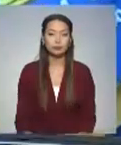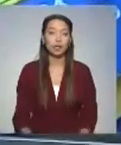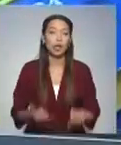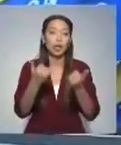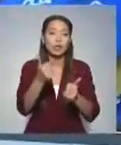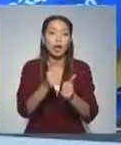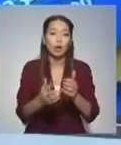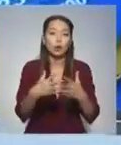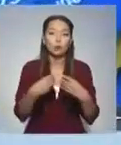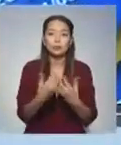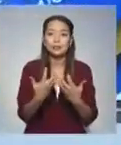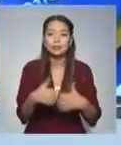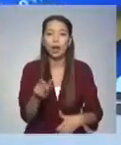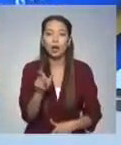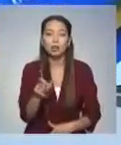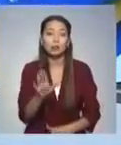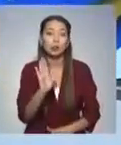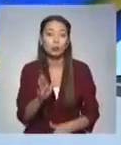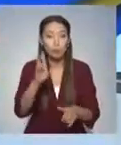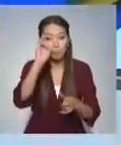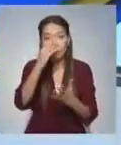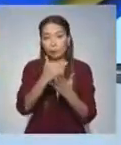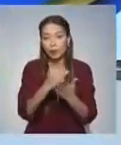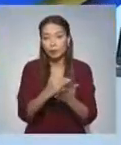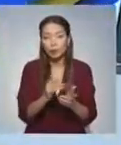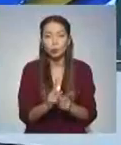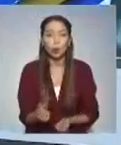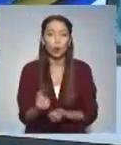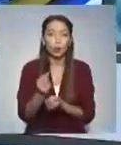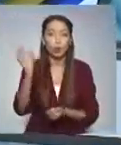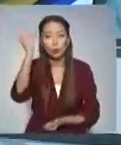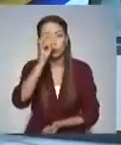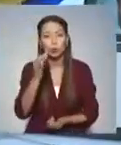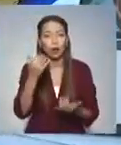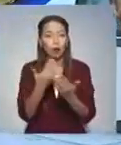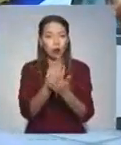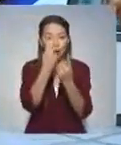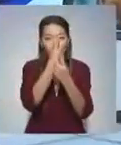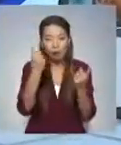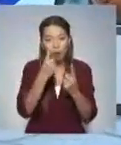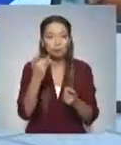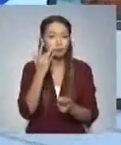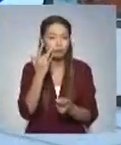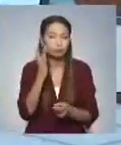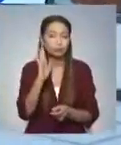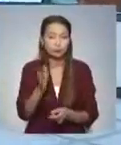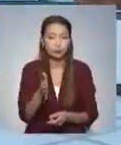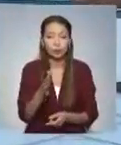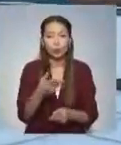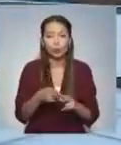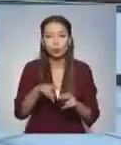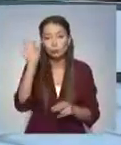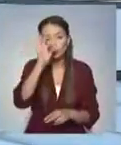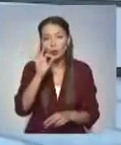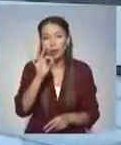Енді әрбір отбасының цифрлық картасы болады. Мемлекеттік бағдарламалар, қолдаулар туралы хабарлама жіберіліп тұрады. Бұл туралы бүгін үкімет